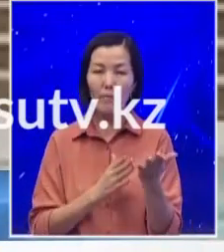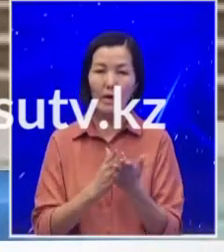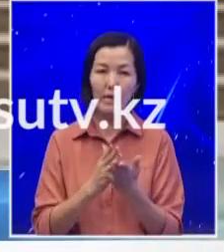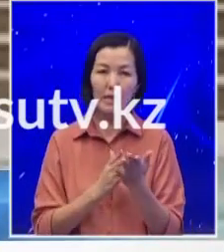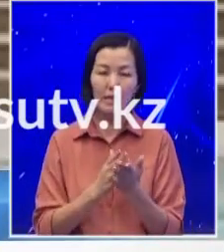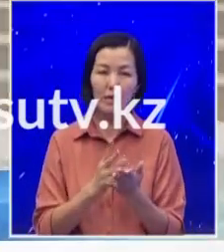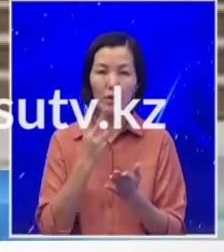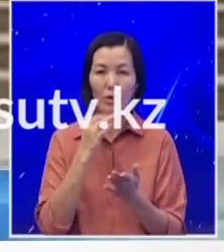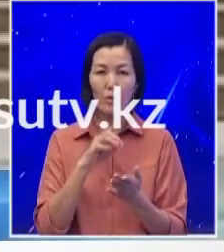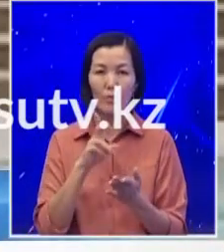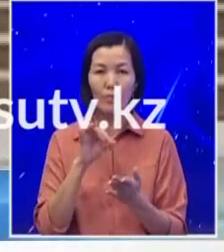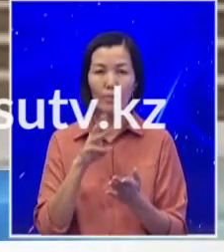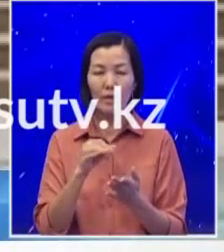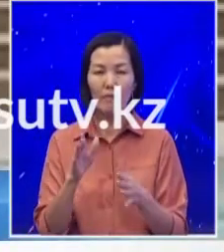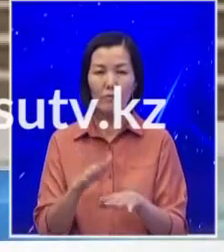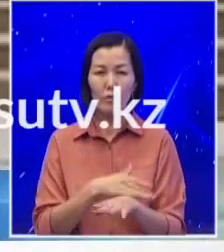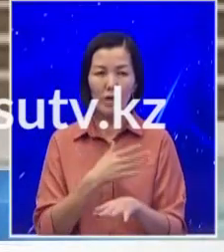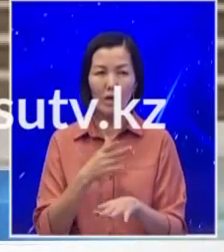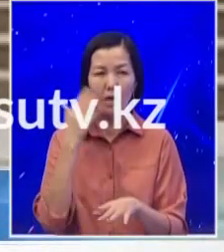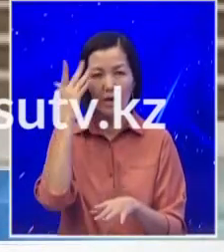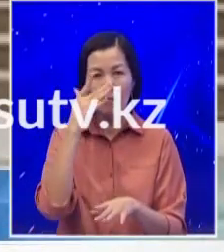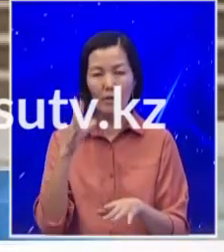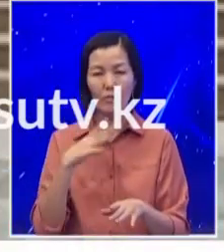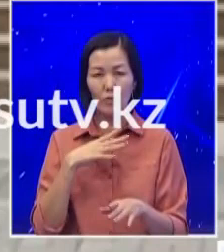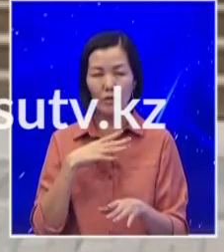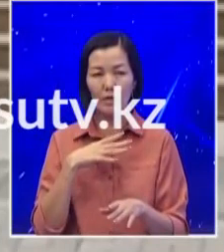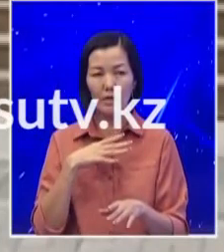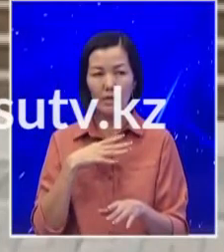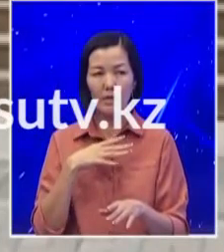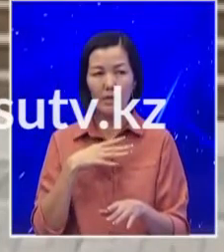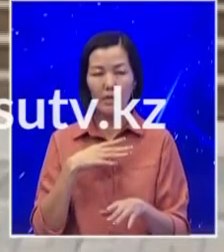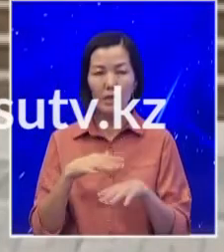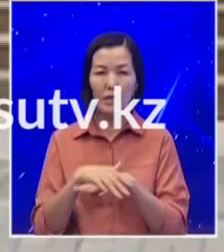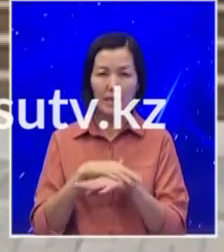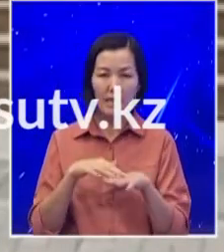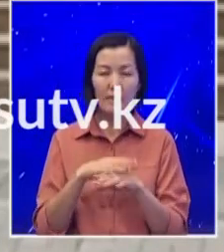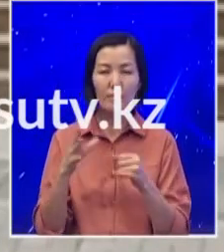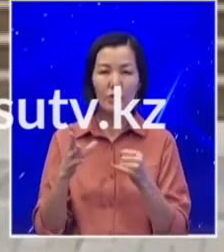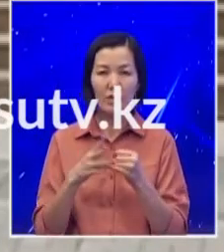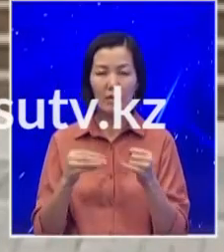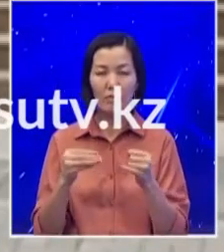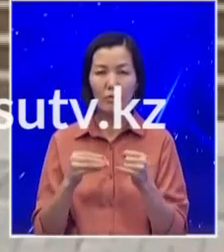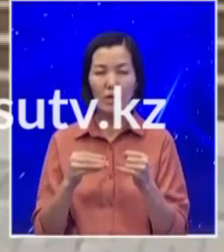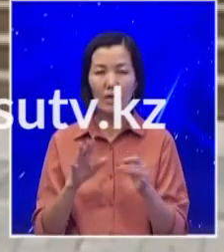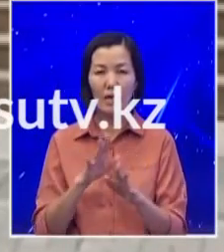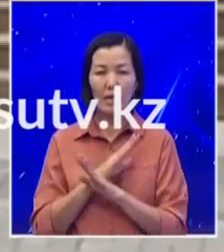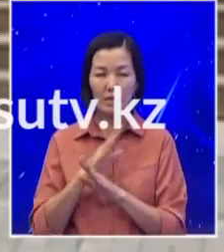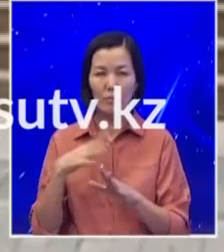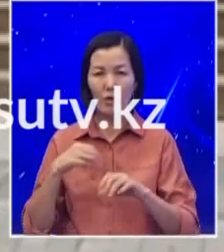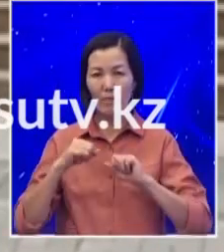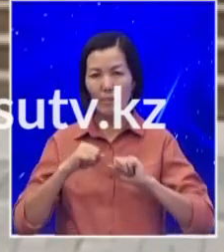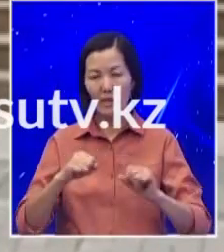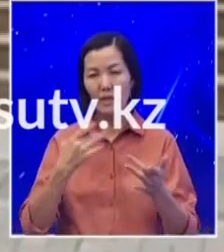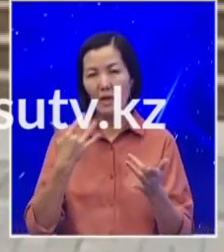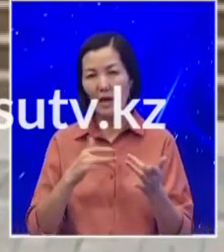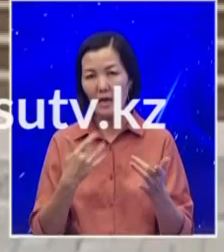Әбікен Үмбетов көптен бері осының арманы болып жүрді. Елім туралы, жерім туралы, өмірден өткен батырлар,